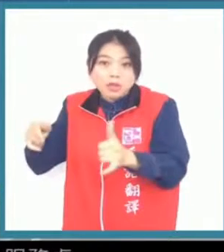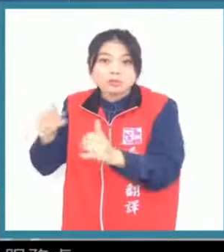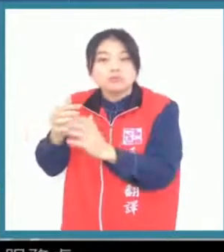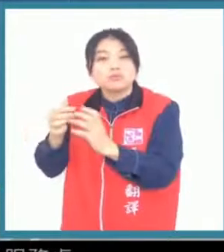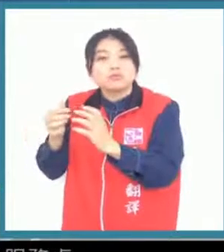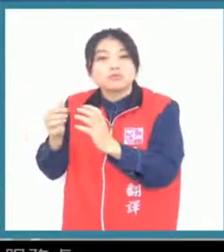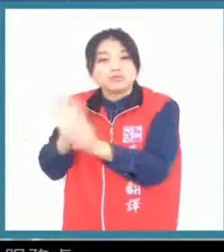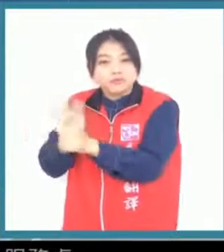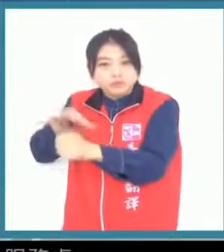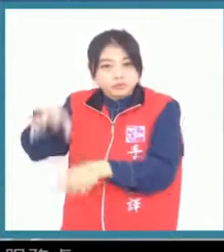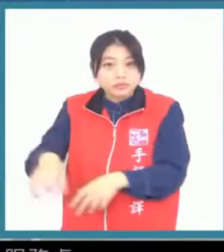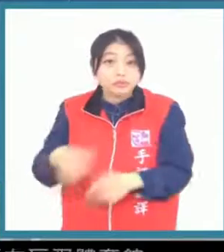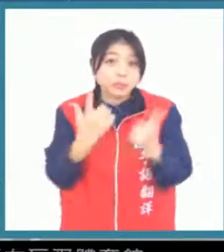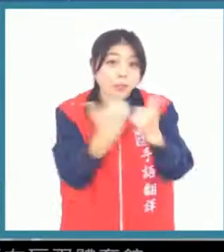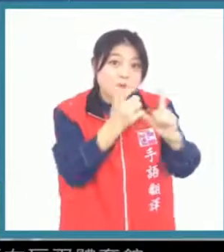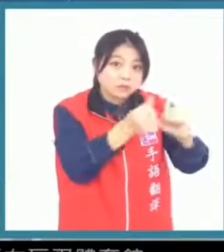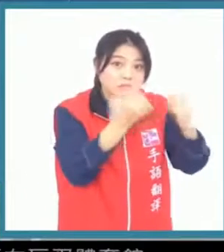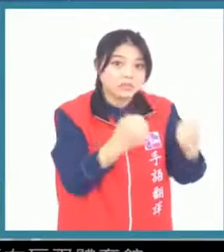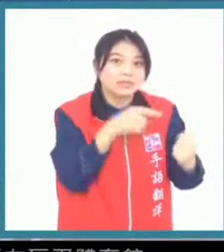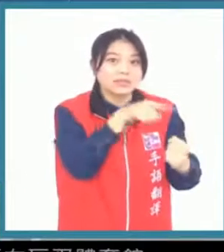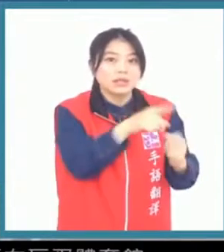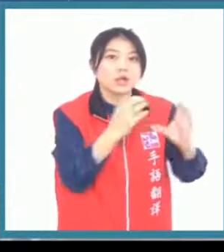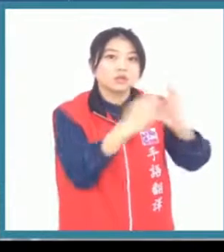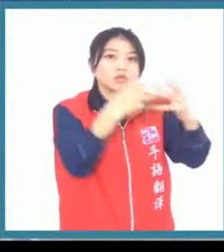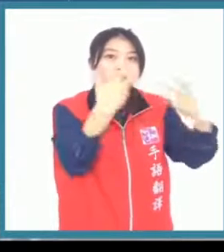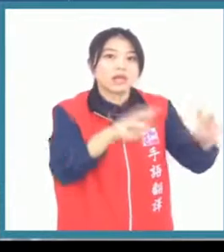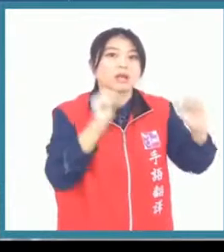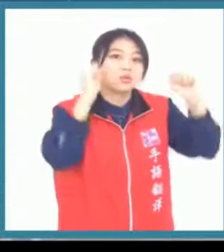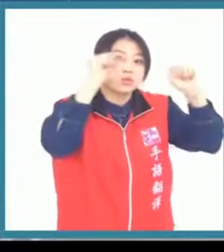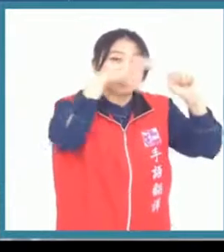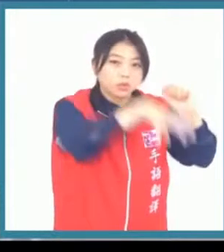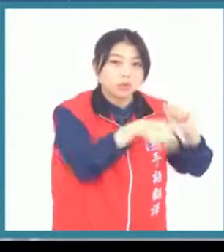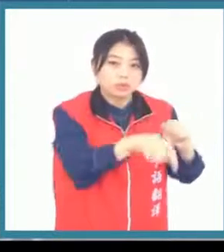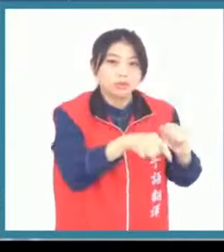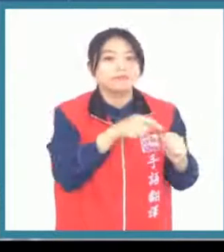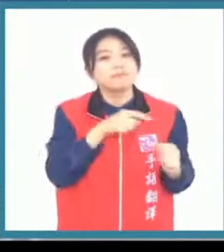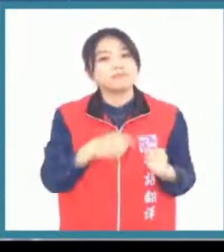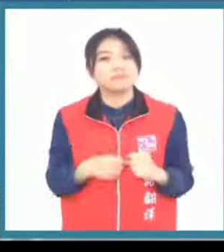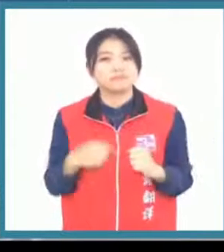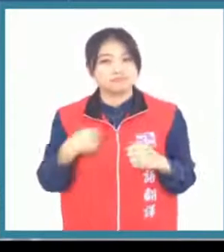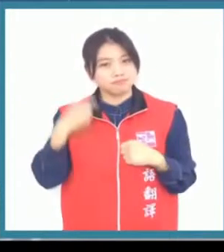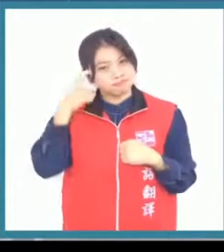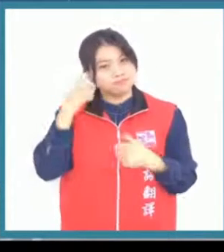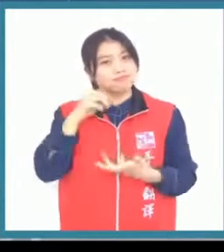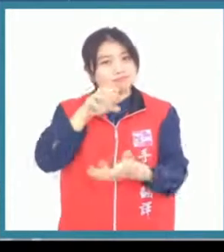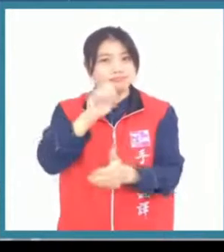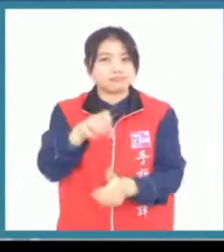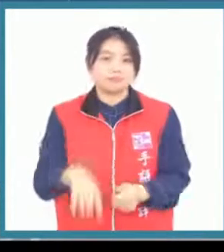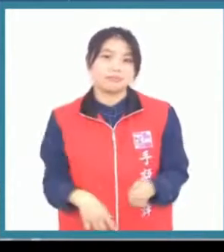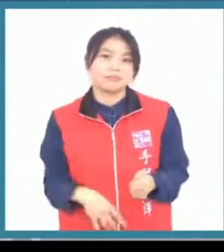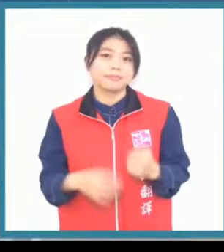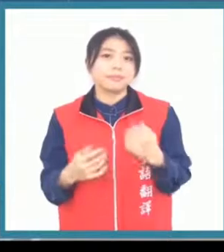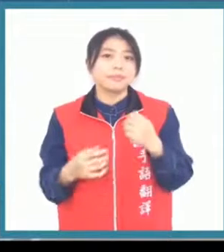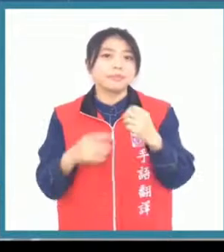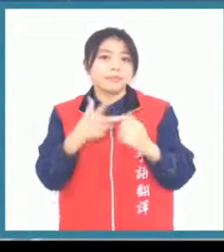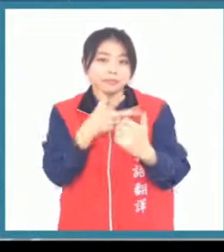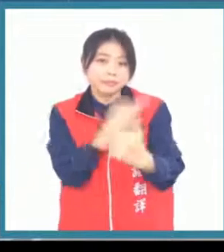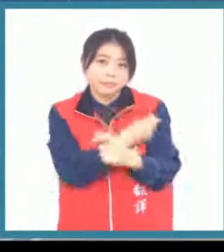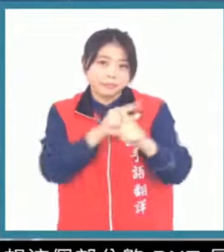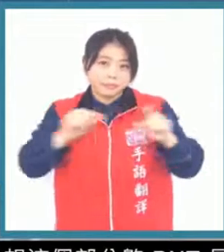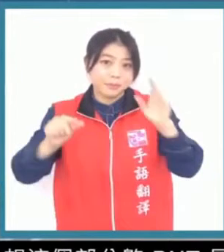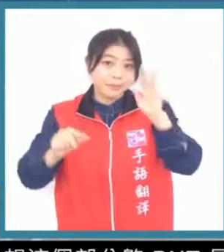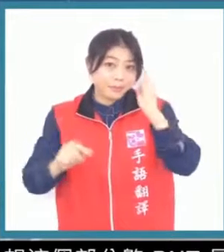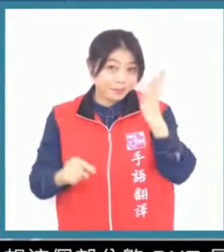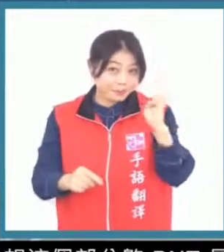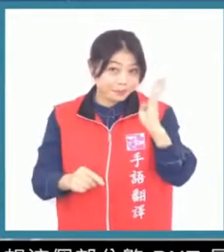馆。那 我想这个部分BNT 是第一剂、第二剂、第三剂都可以接